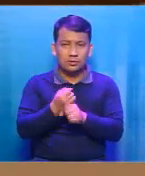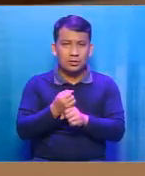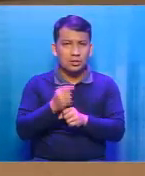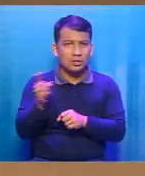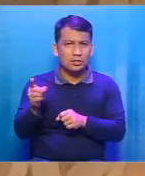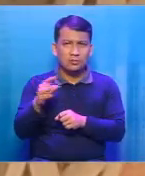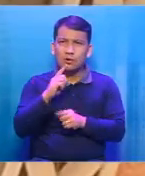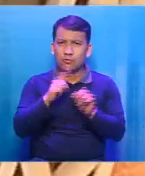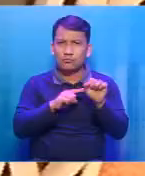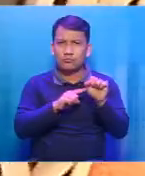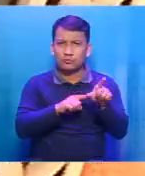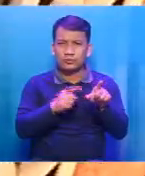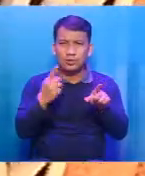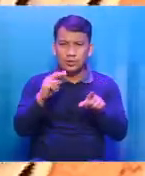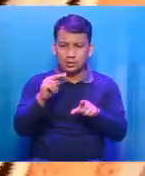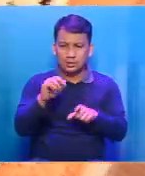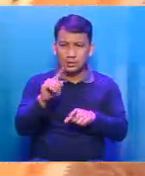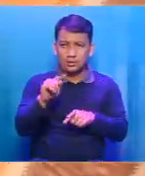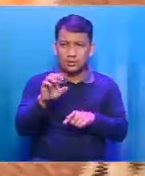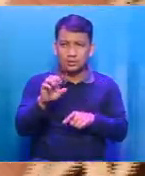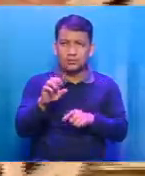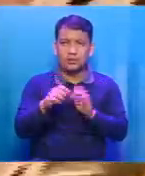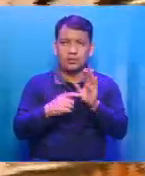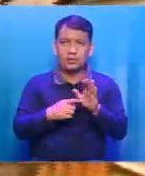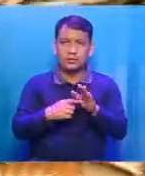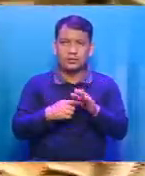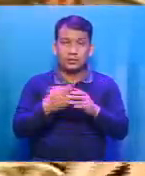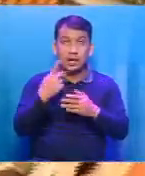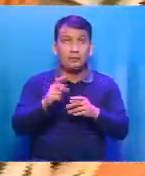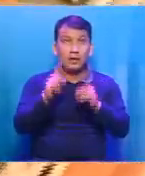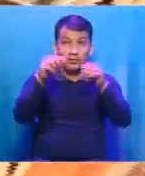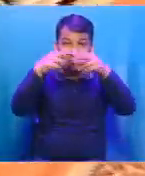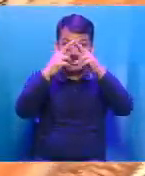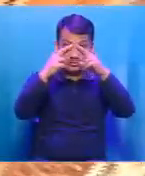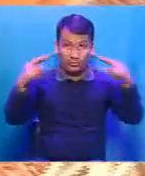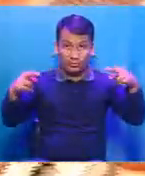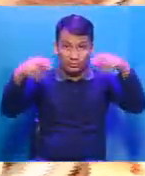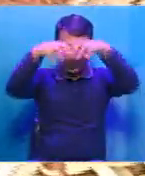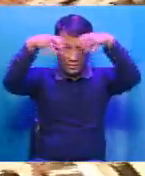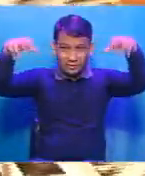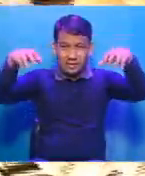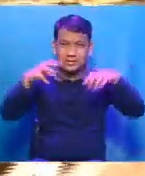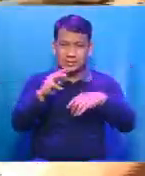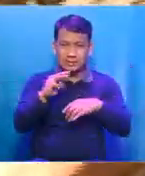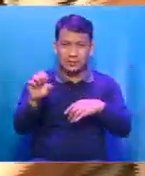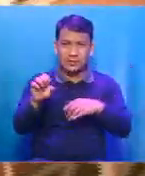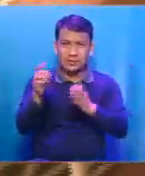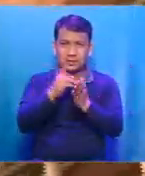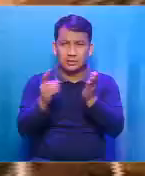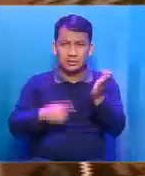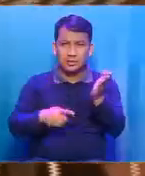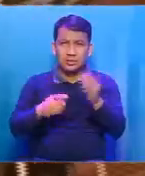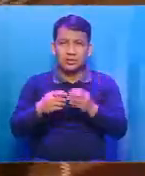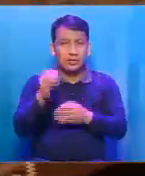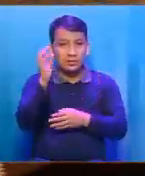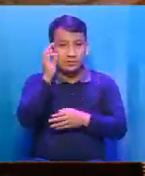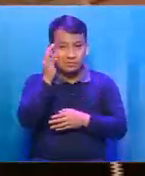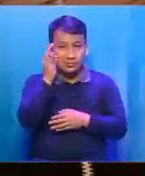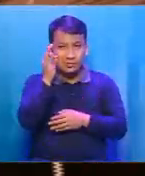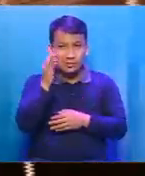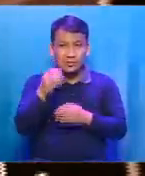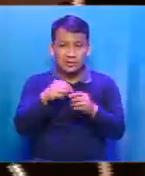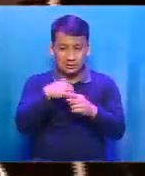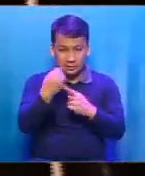native materials. Yan ay yung kisame ng main theater area dito sa Met na may disenyo ng mga prutas gaya